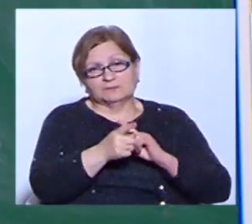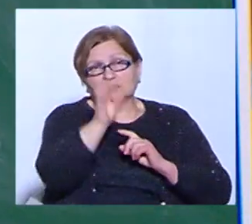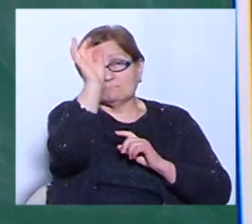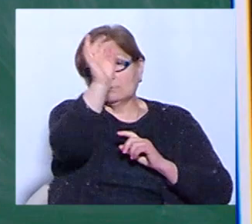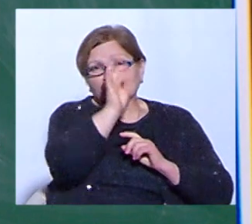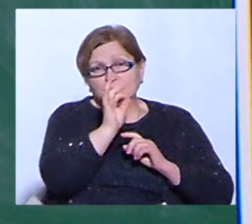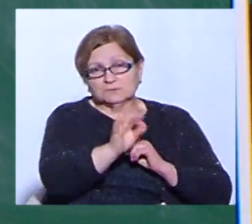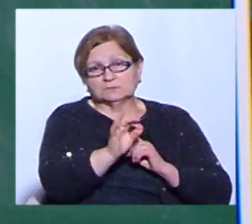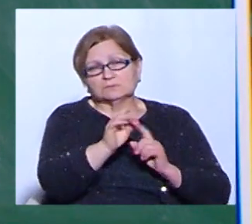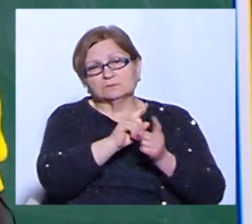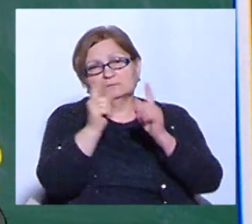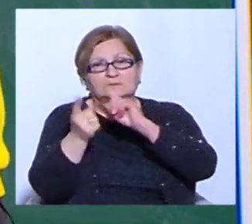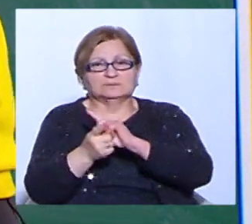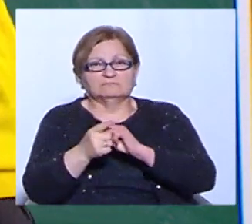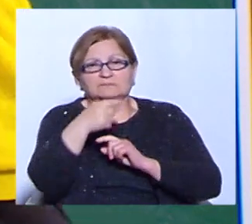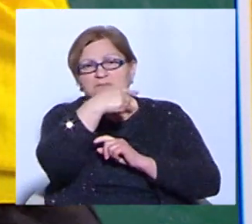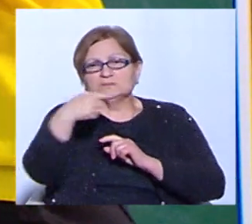წარმოვადგინოთ